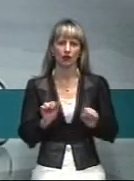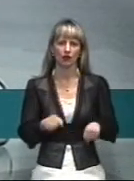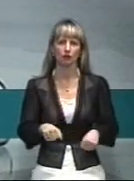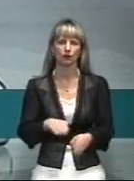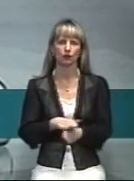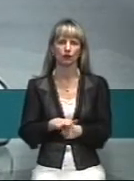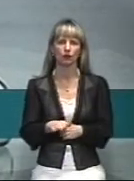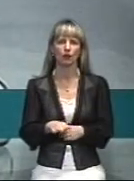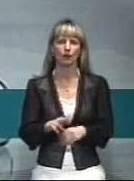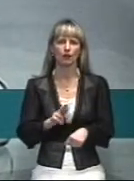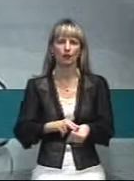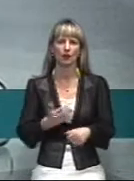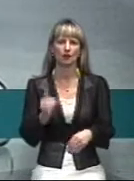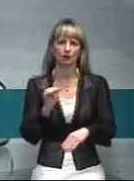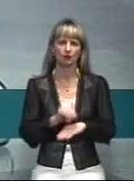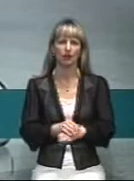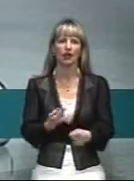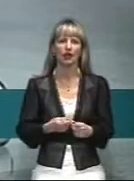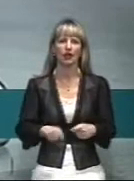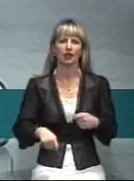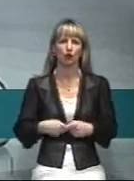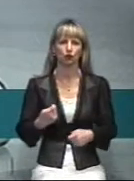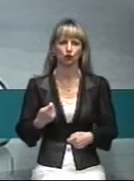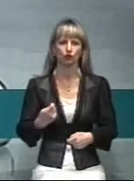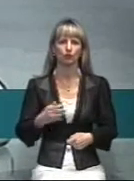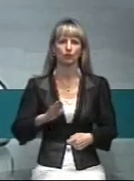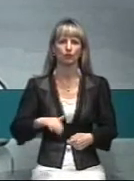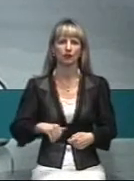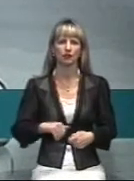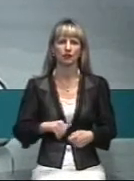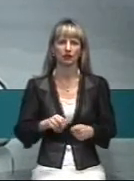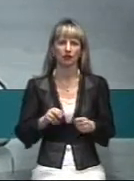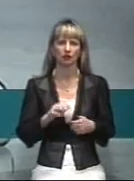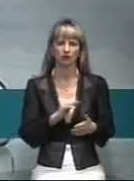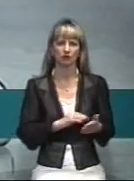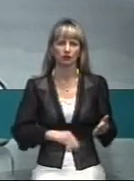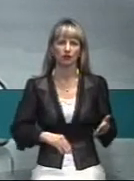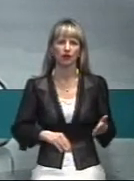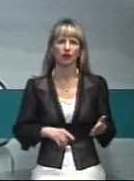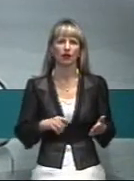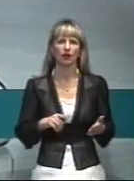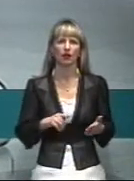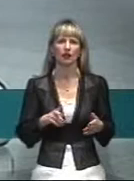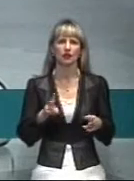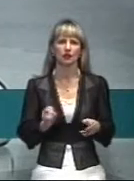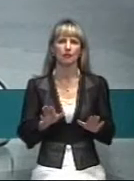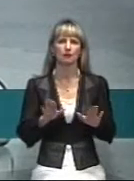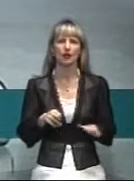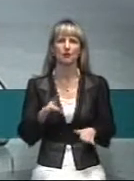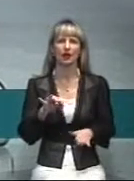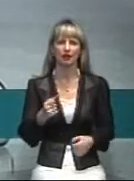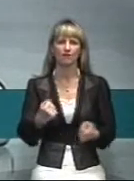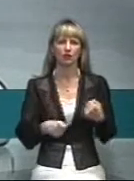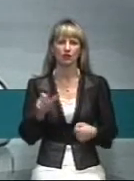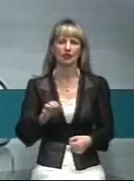Коли патрульний поліцейський зафіксував дане правопорушення, після розгляду справи постанова виноситься на місці при водієві і